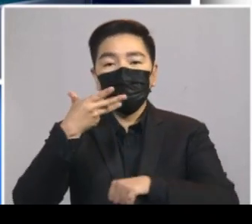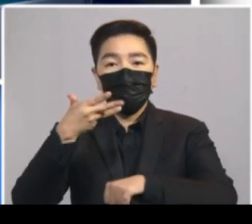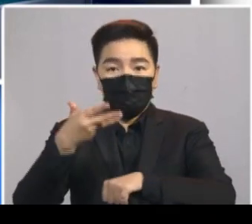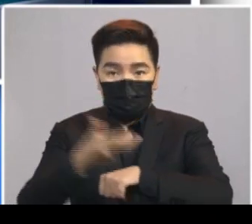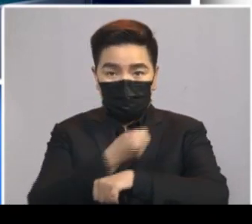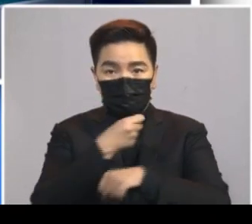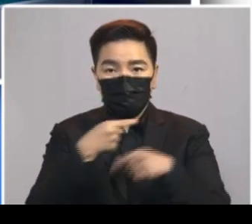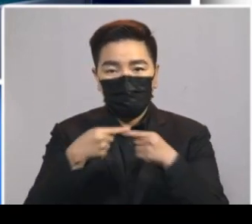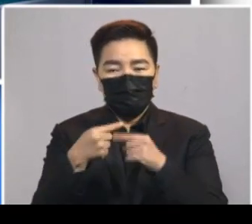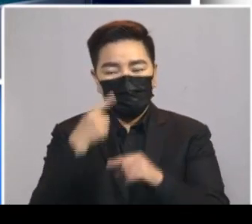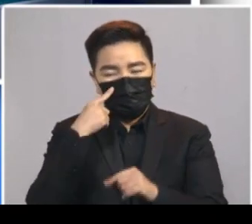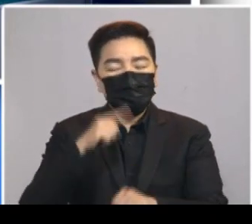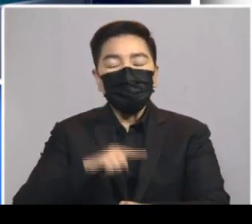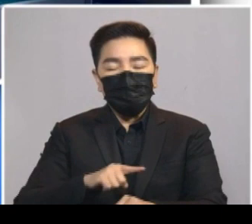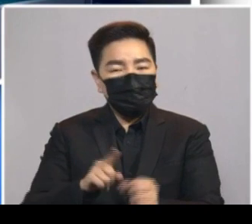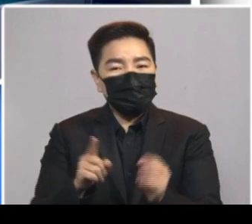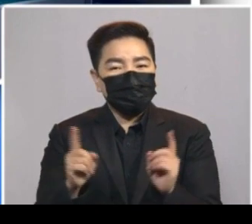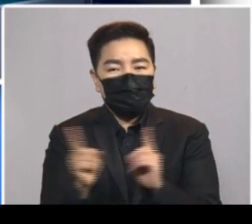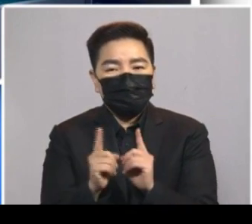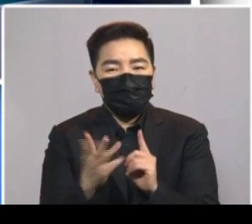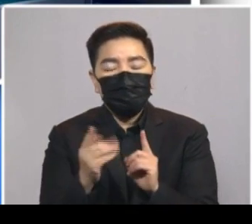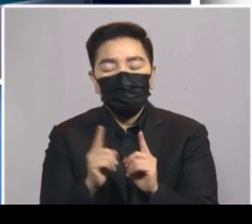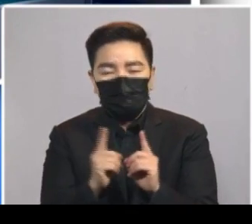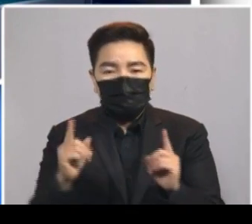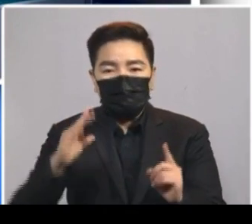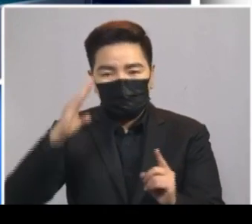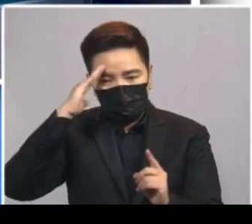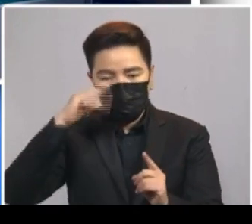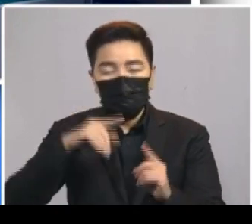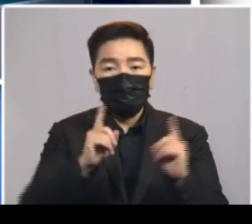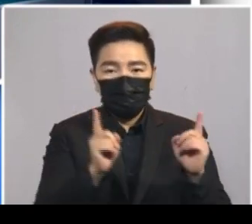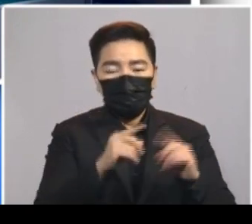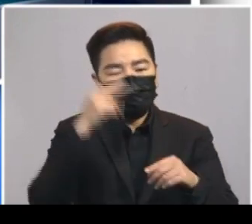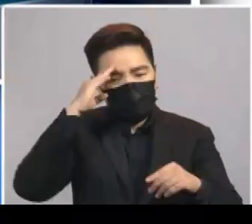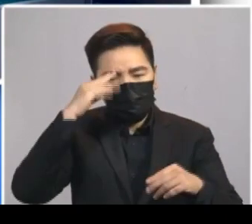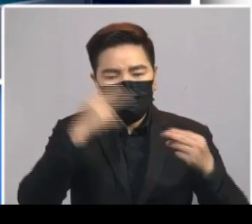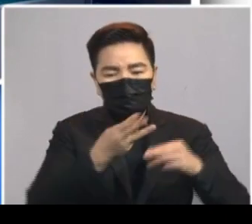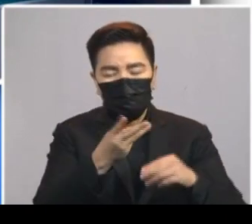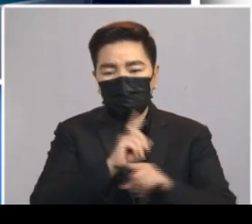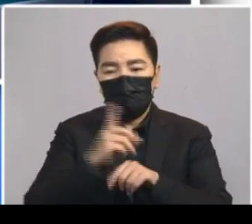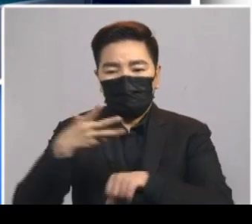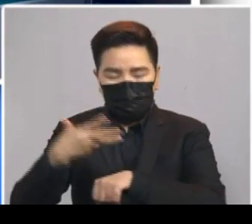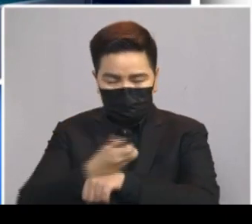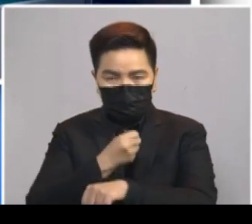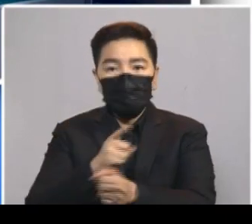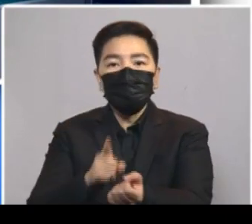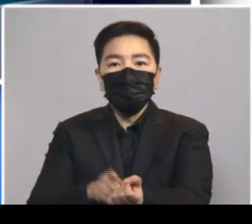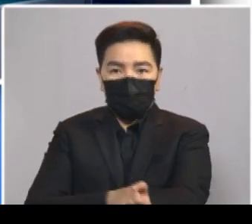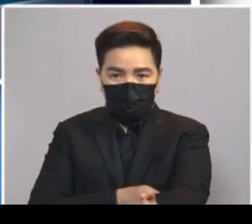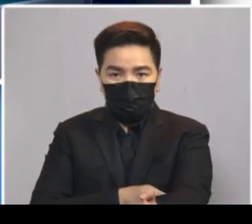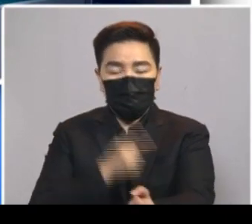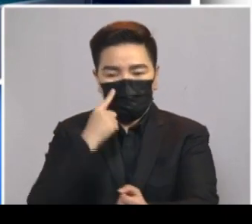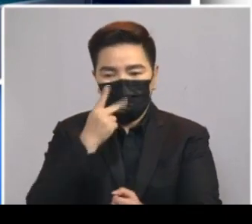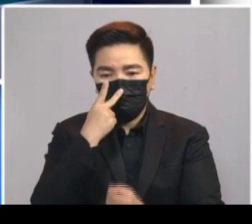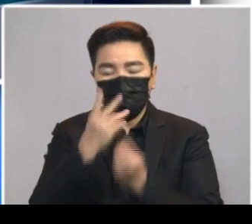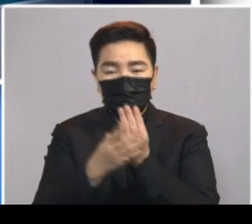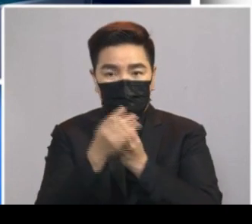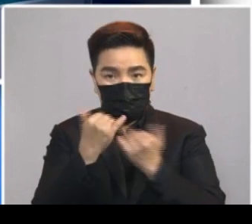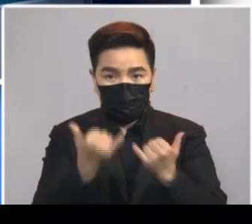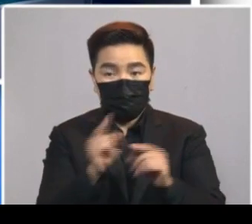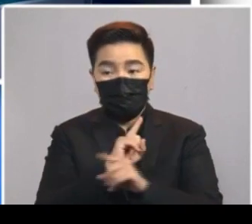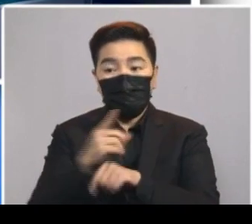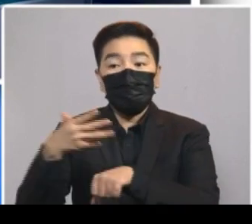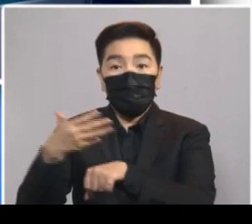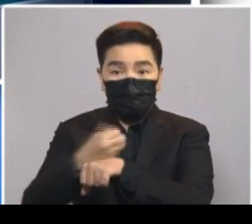ที่อาจจะไม่สั้นนักนะครับทางการทหารอาจจะสั้นกว่าหรือไม่ก็ต้องดูการปฏิบัติการในช่วงอาทิตย์นี้แต่ทาง